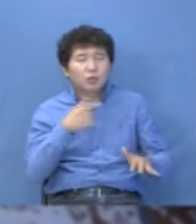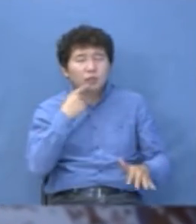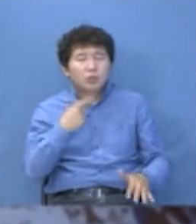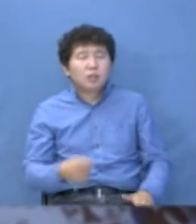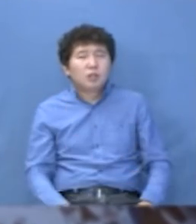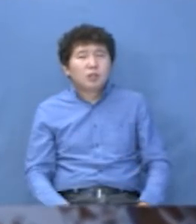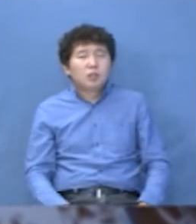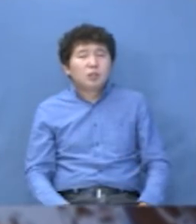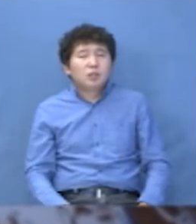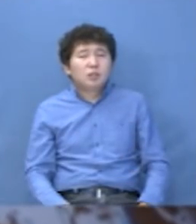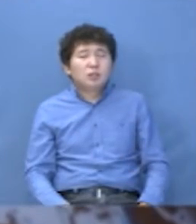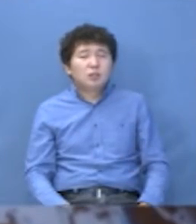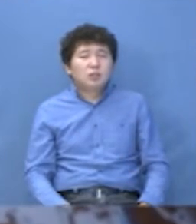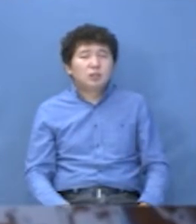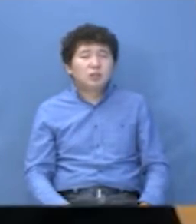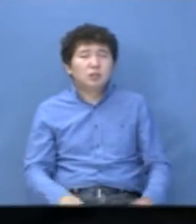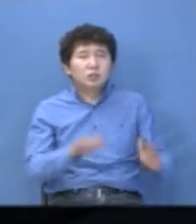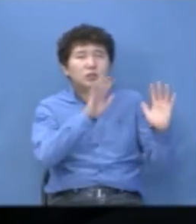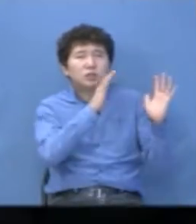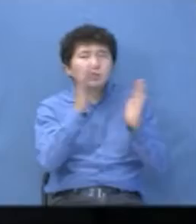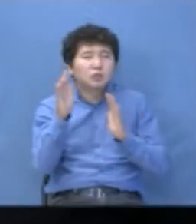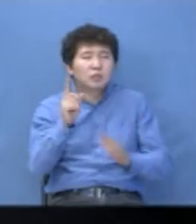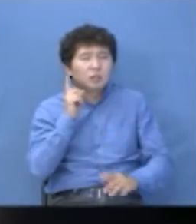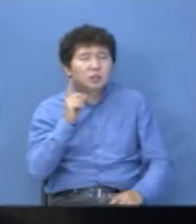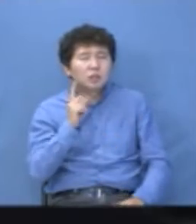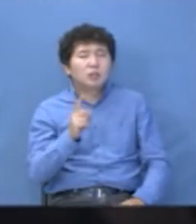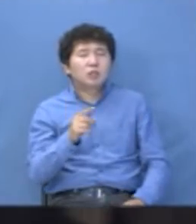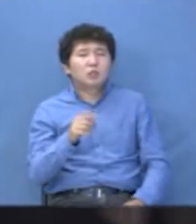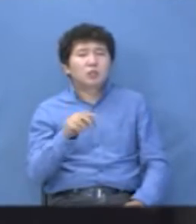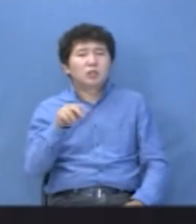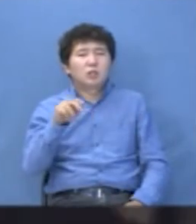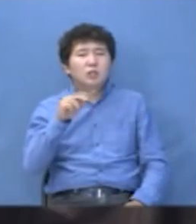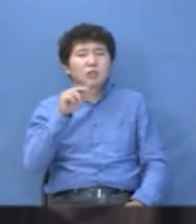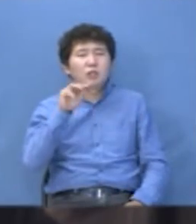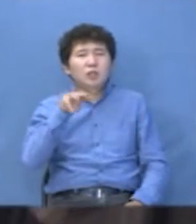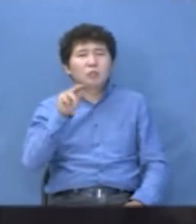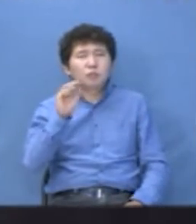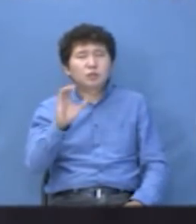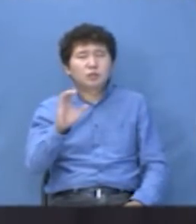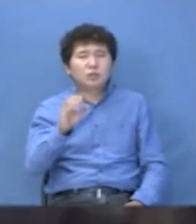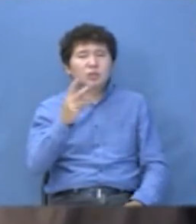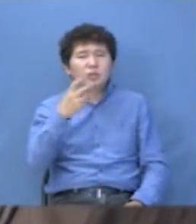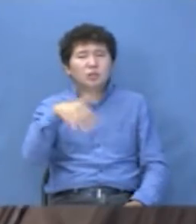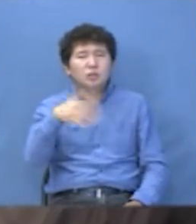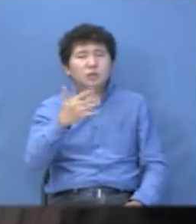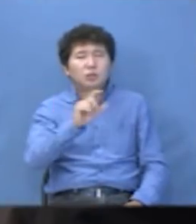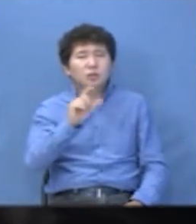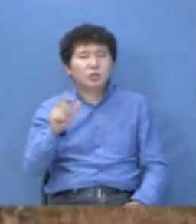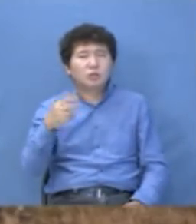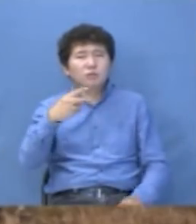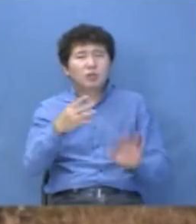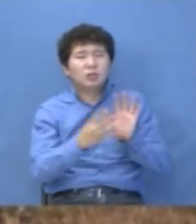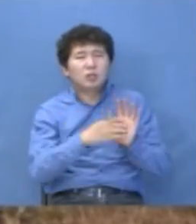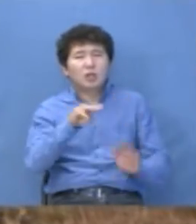өрт сөндірушілері, орманшылар мен жергілікті атқарушы органдардың полиция қызметкерлерінің 255 адамы мен